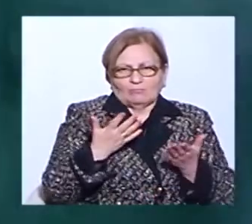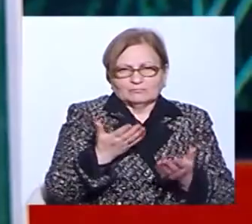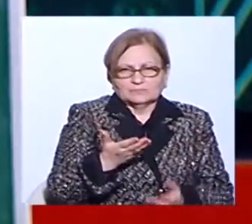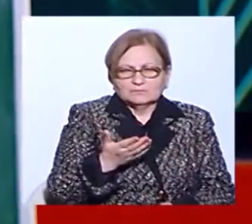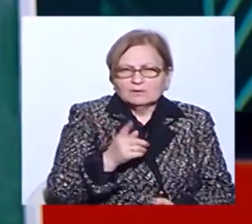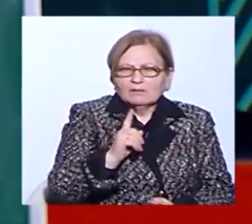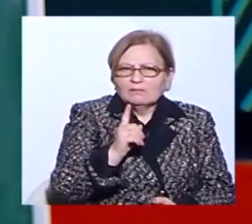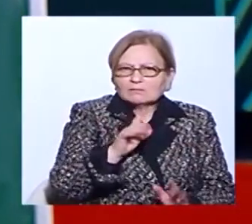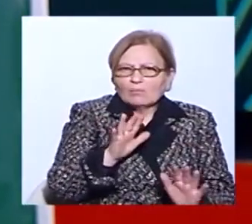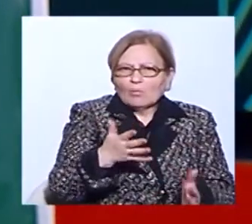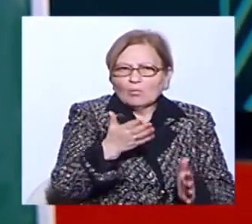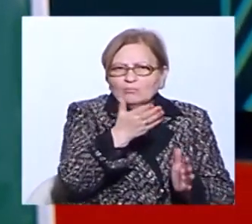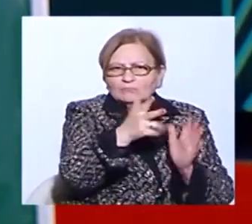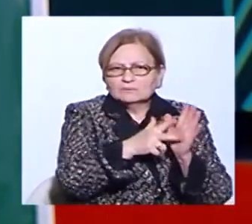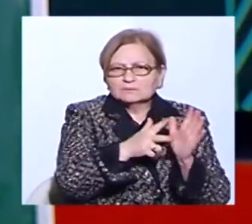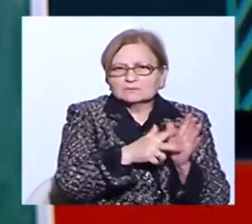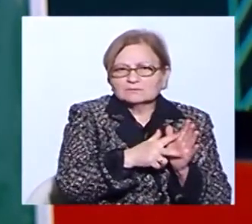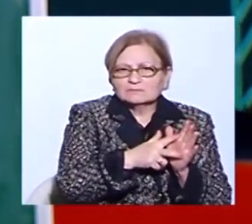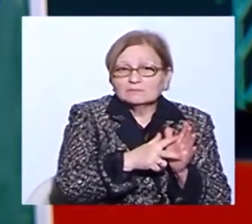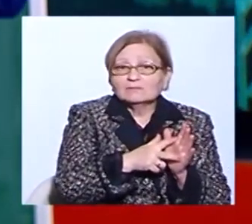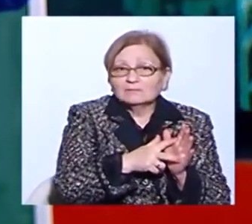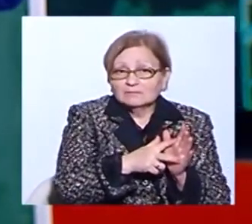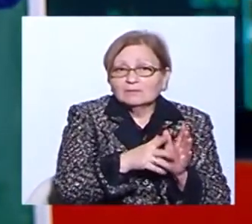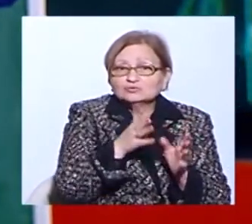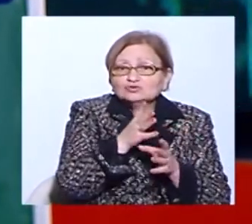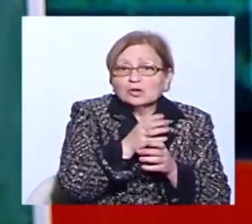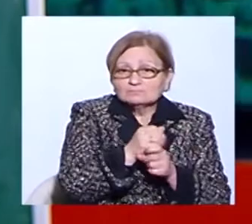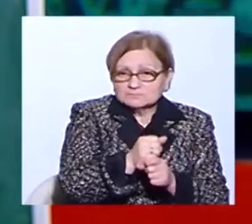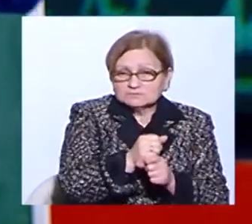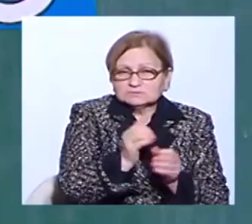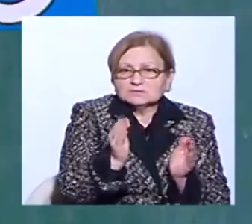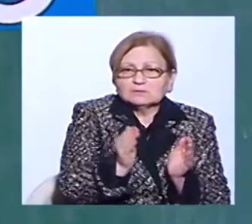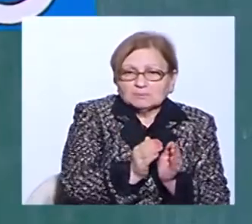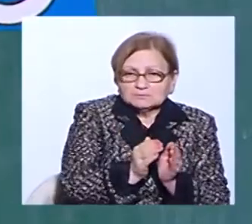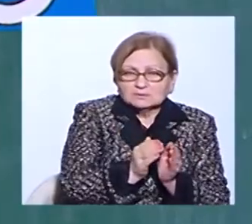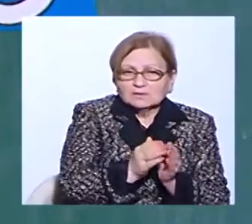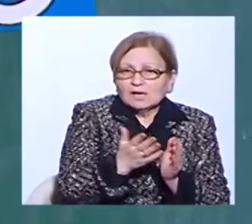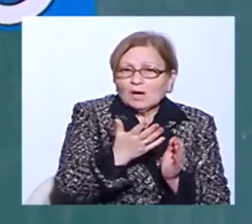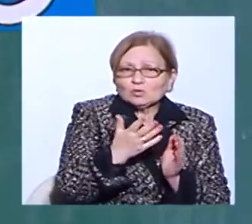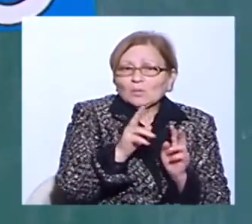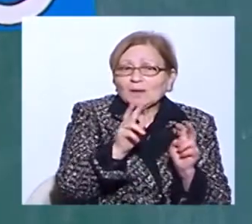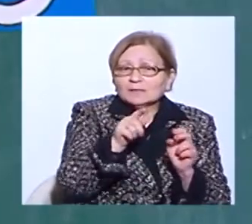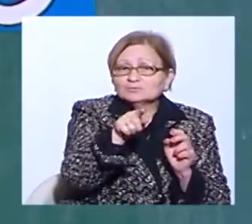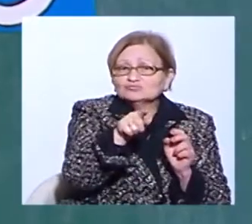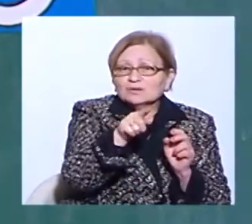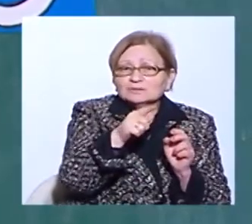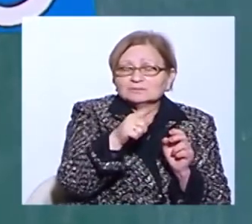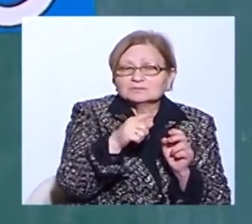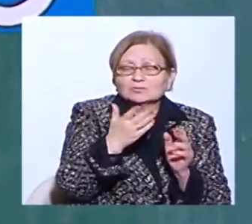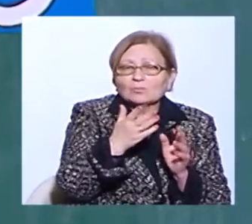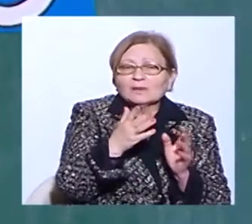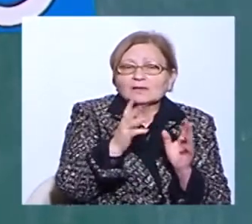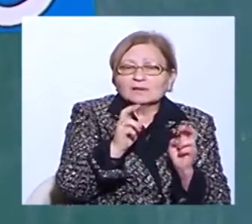რა მოუვიდა რვიანს? დიახ, შემცირდა. Და რომელი ნიშანია, რომელიც